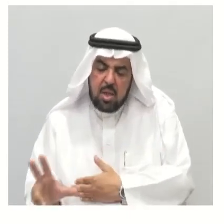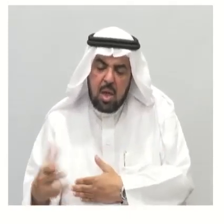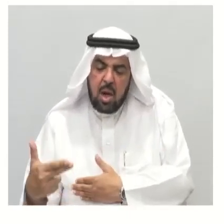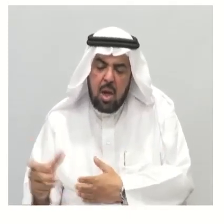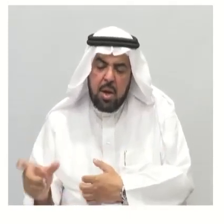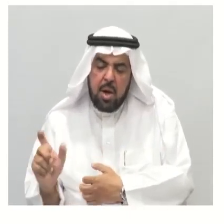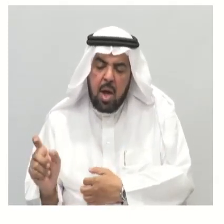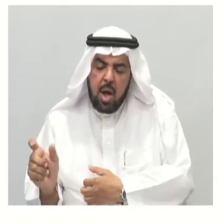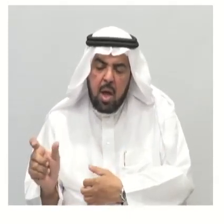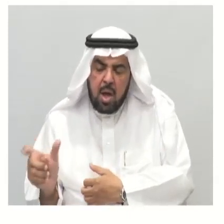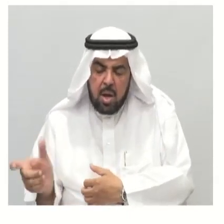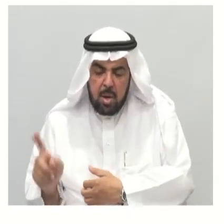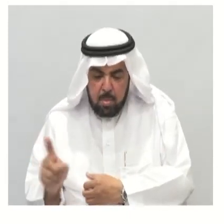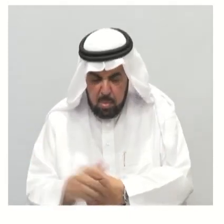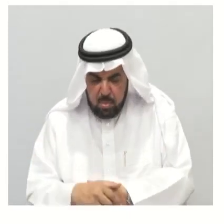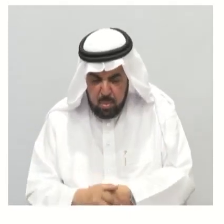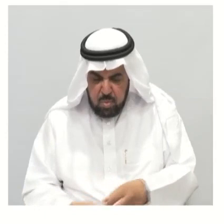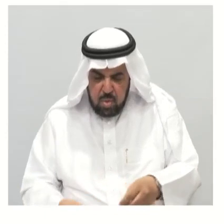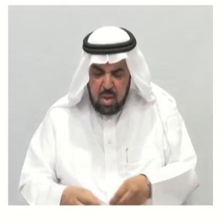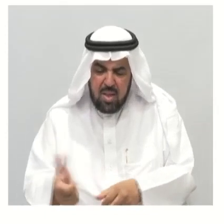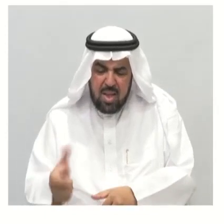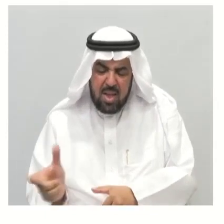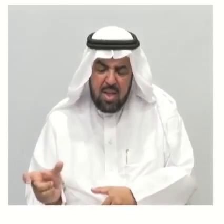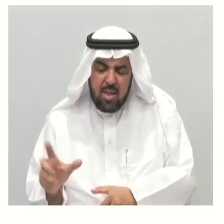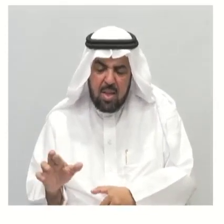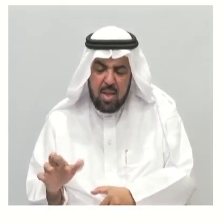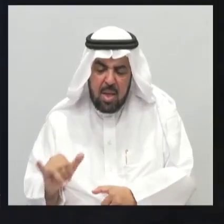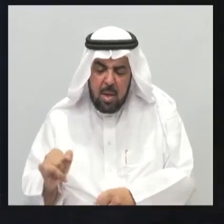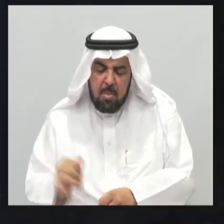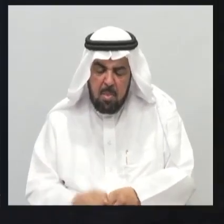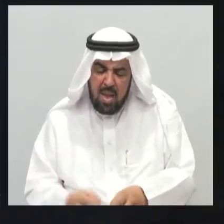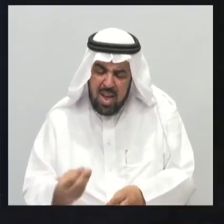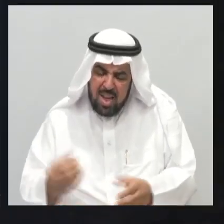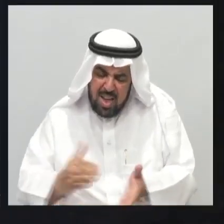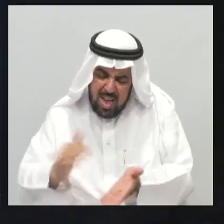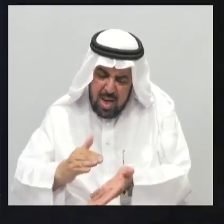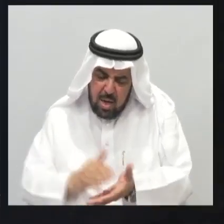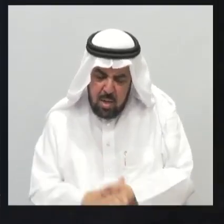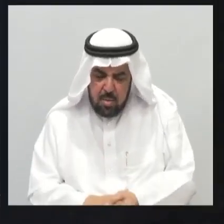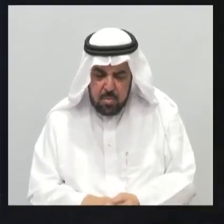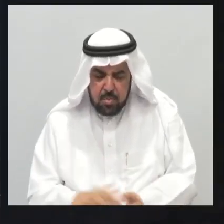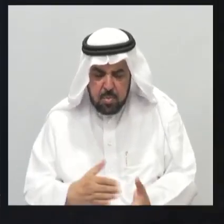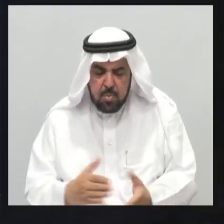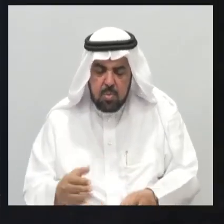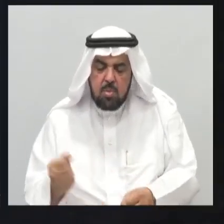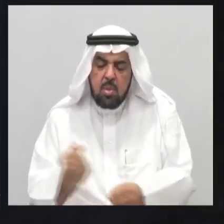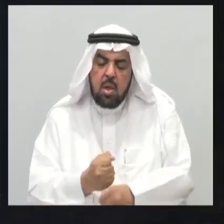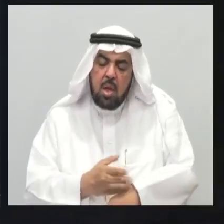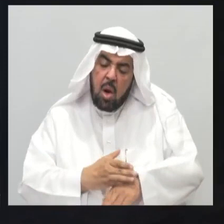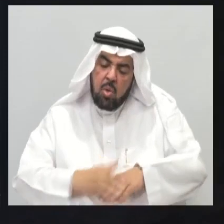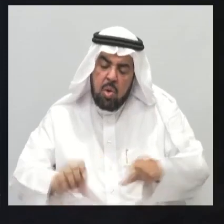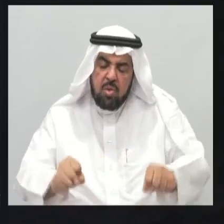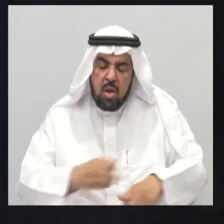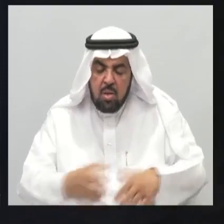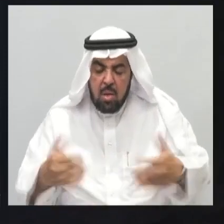يحتوي على مستوى قليل من هذا الإنزيم، أي أنهم يحاولون أن يجعلوا العنب يطول فترة طويلة